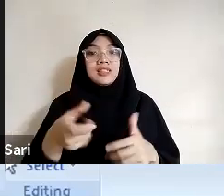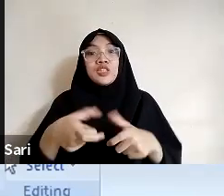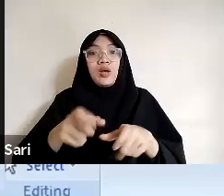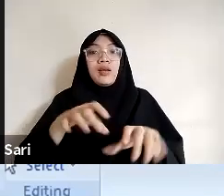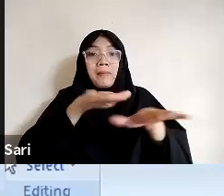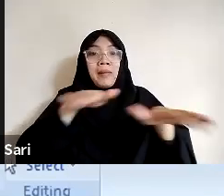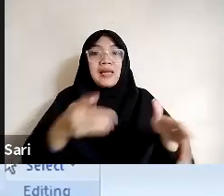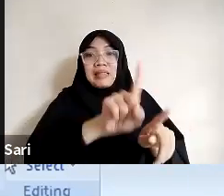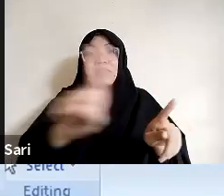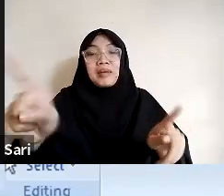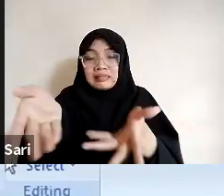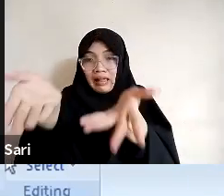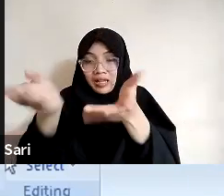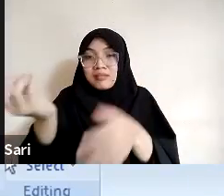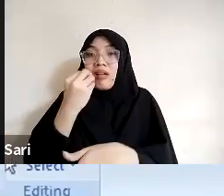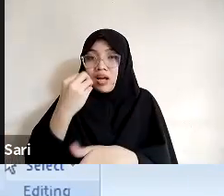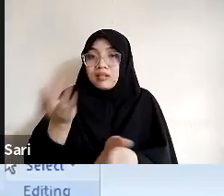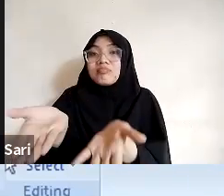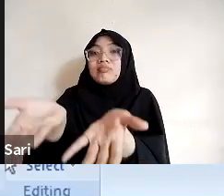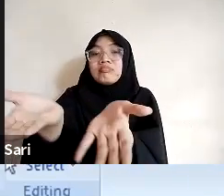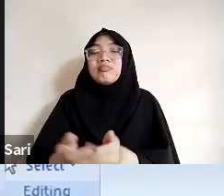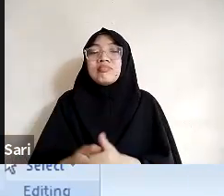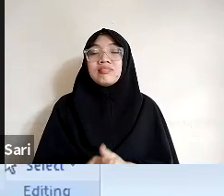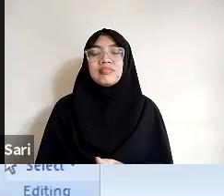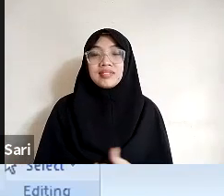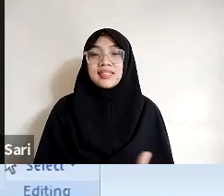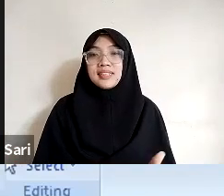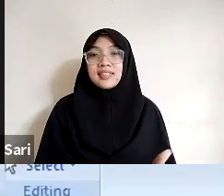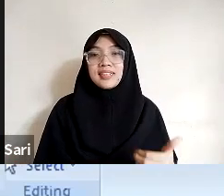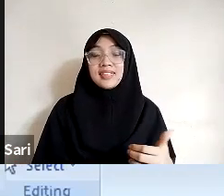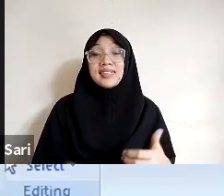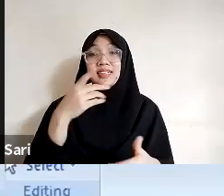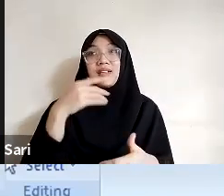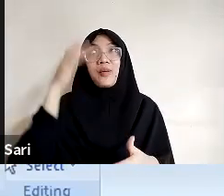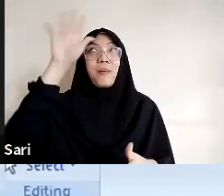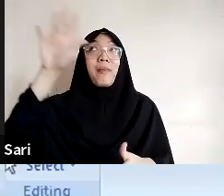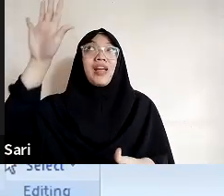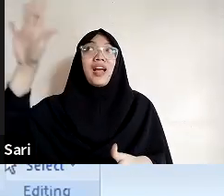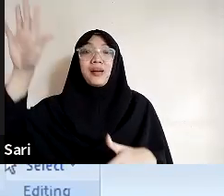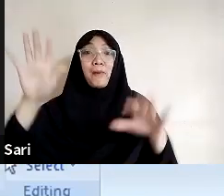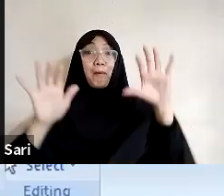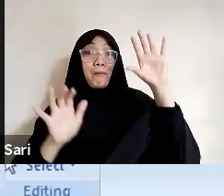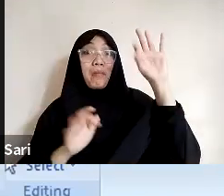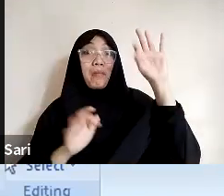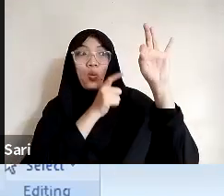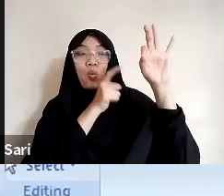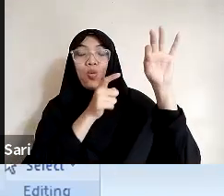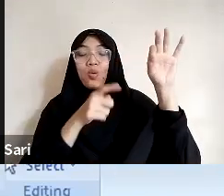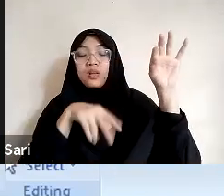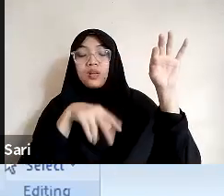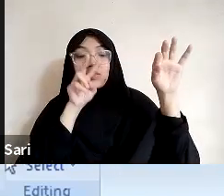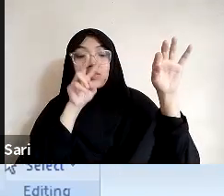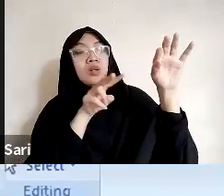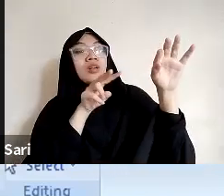gitu. Jadi dari bakso, ya kita bayangkan saja bakso yang ada di depan kita itu